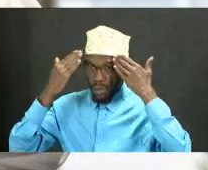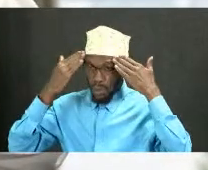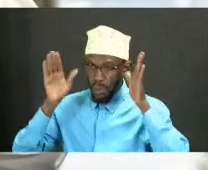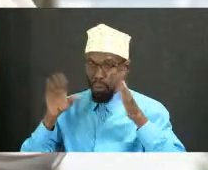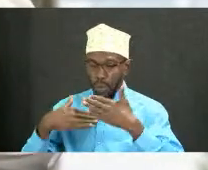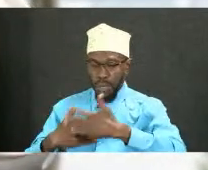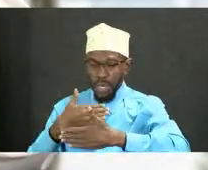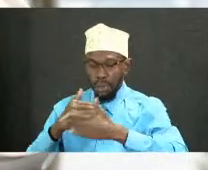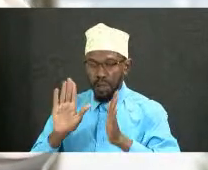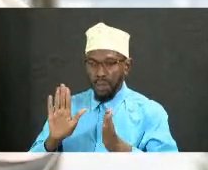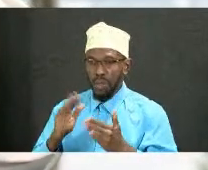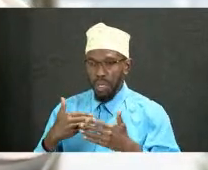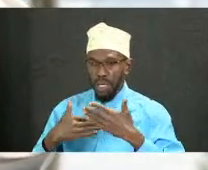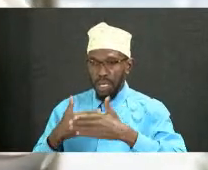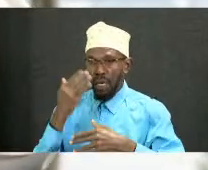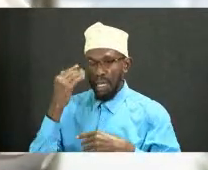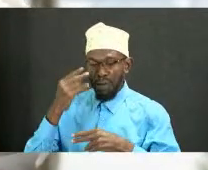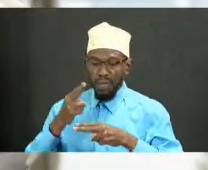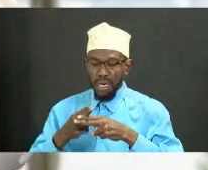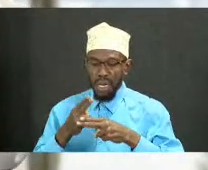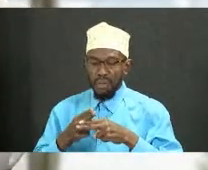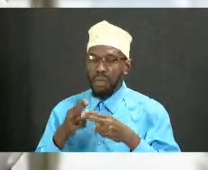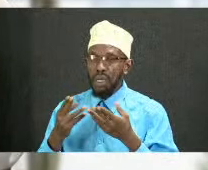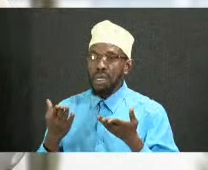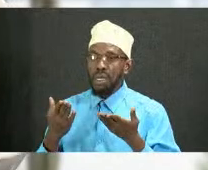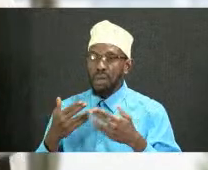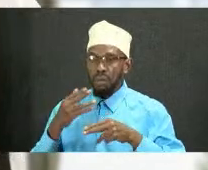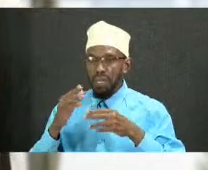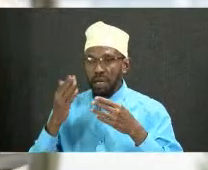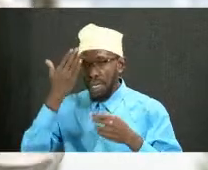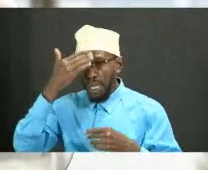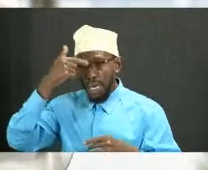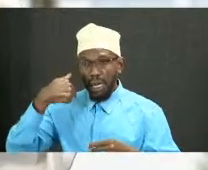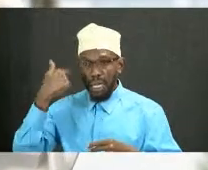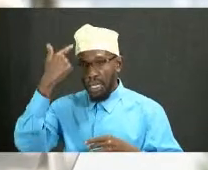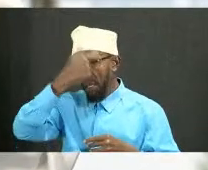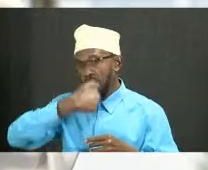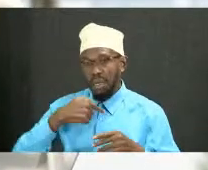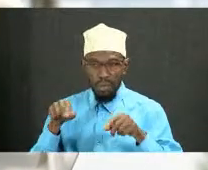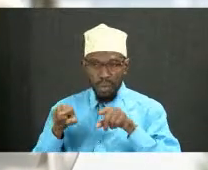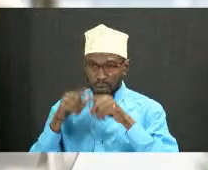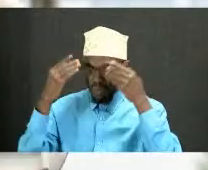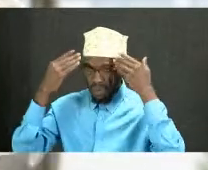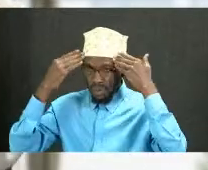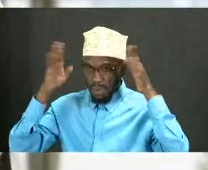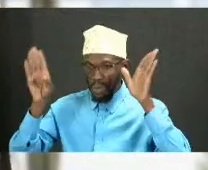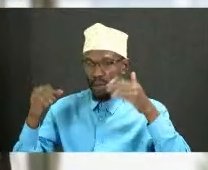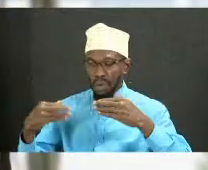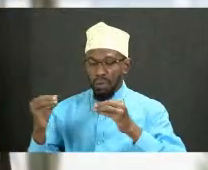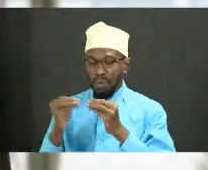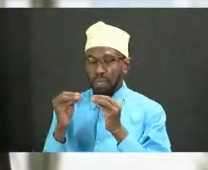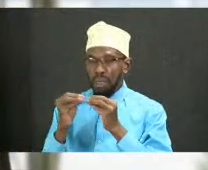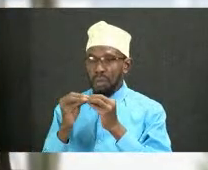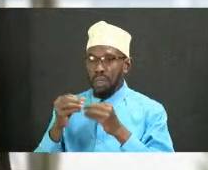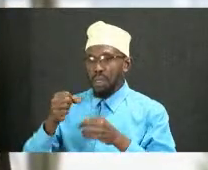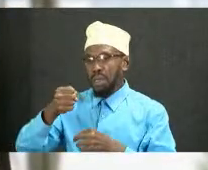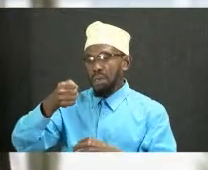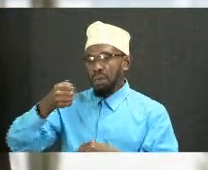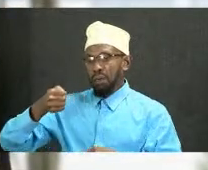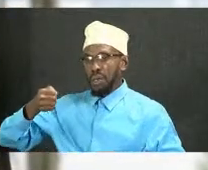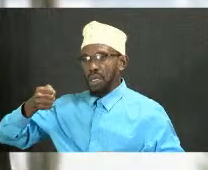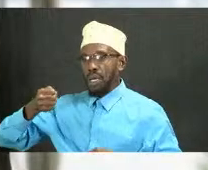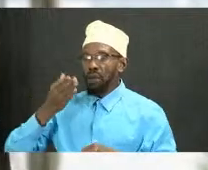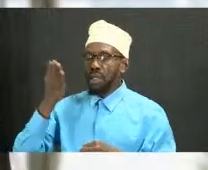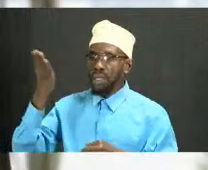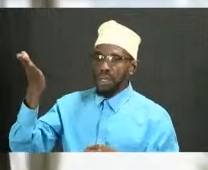hujui jirani yako, wacha kumjua hata kwa sura, hata wacha kumjua jina, hata sura zenyewe huzijui. Mweza kumbana kwenye gate